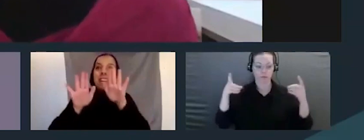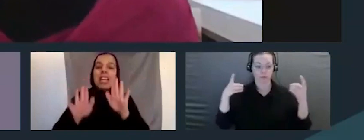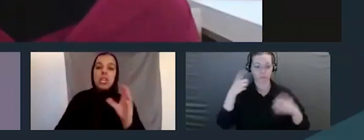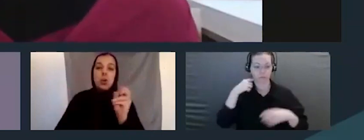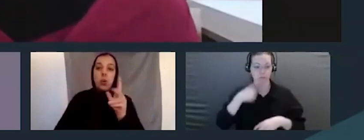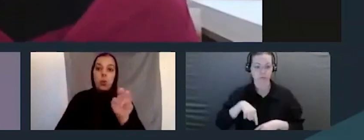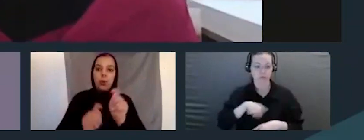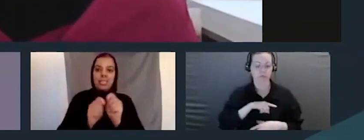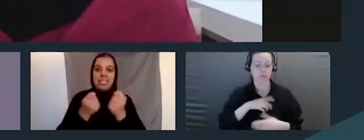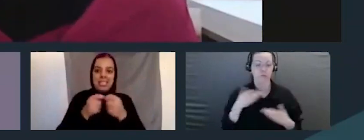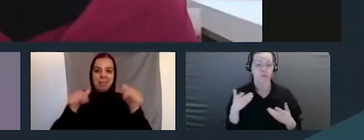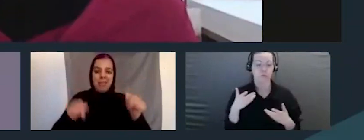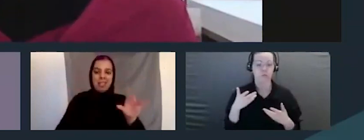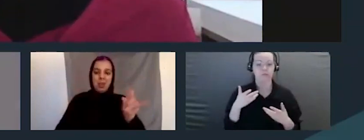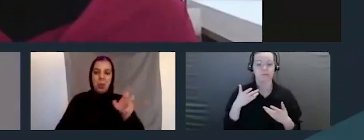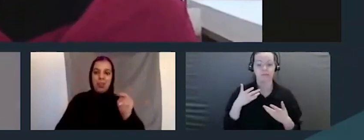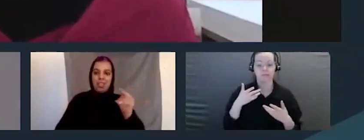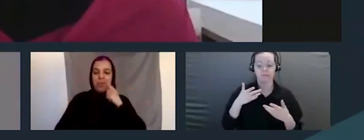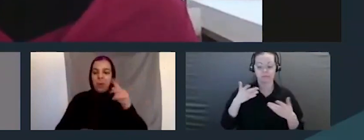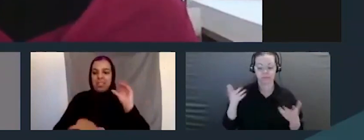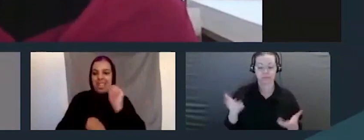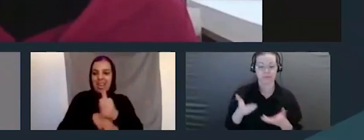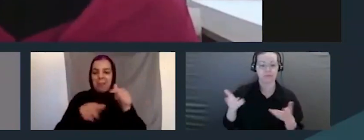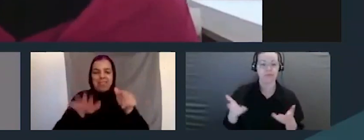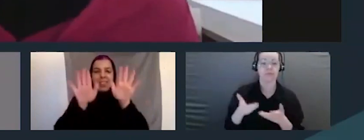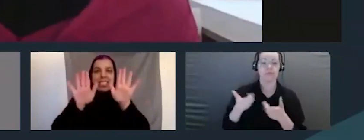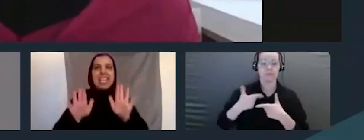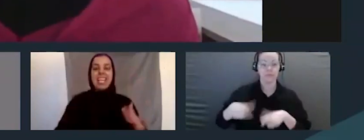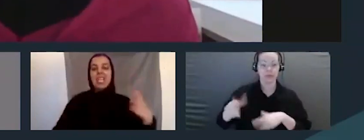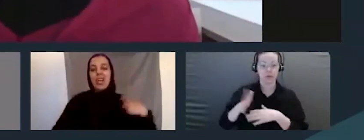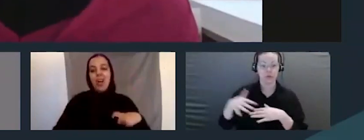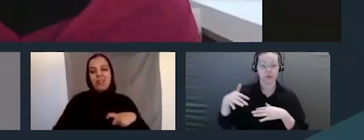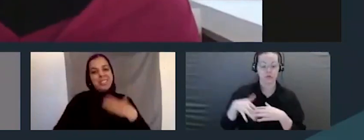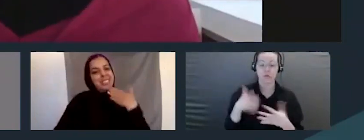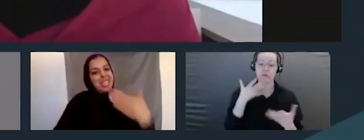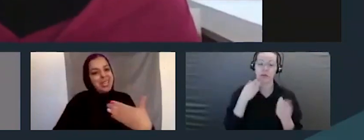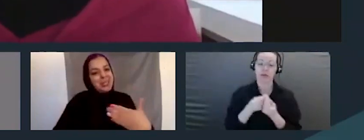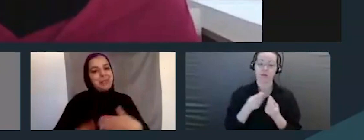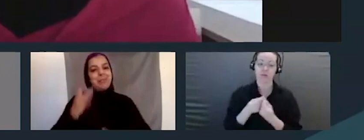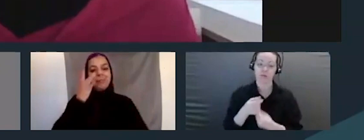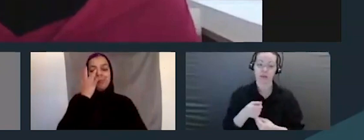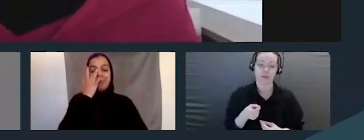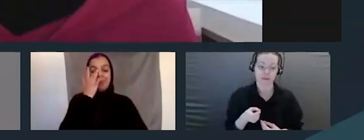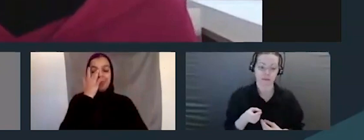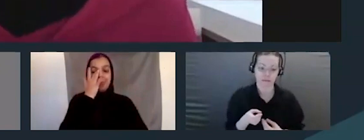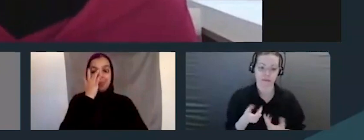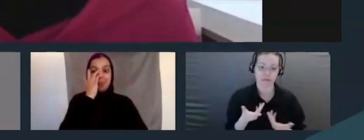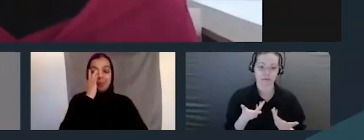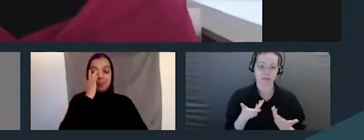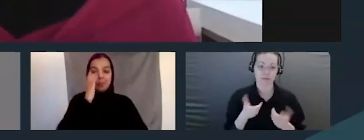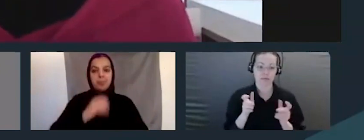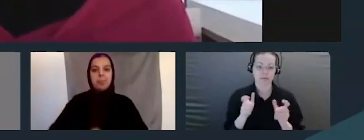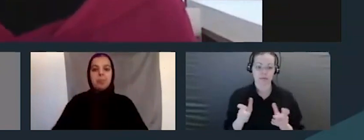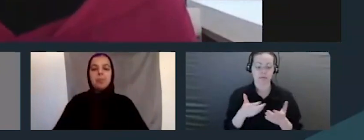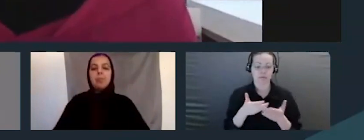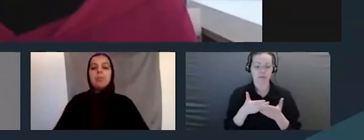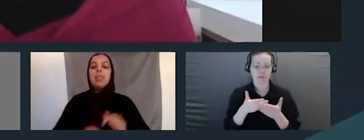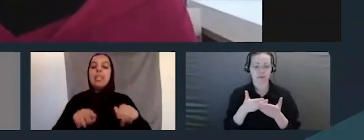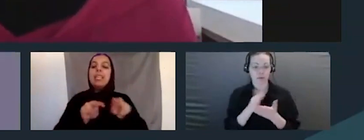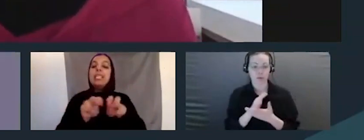Un grand merci. Alors, maintenant, le panel s'intitule Les